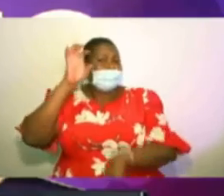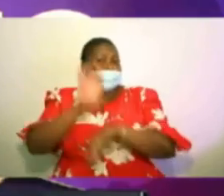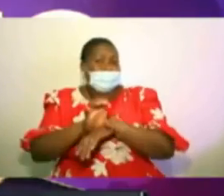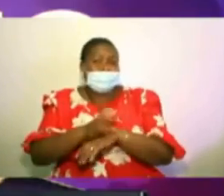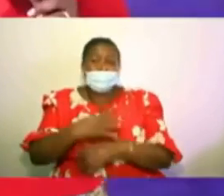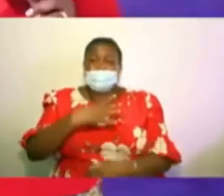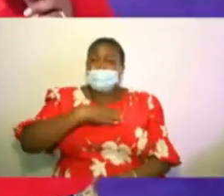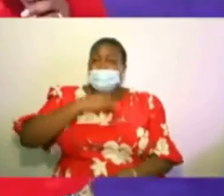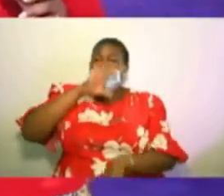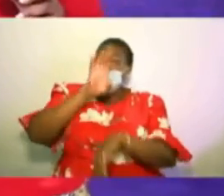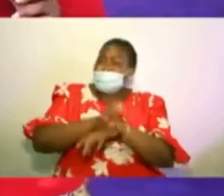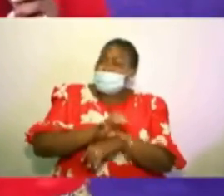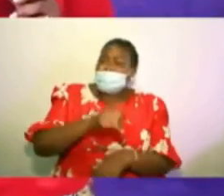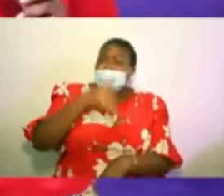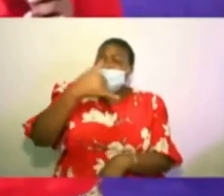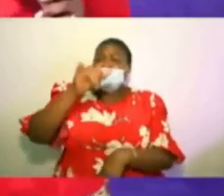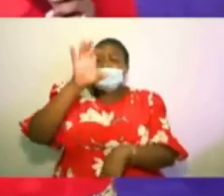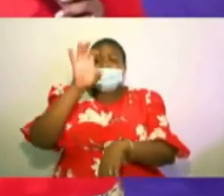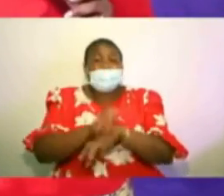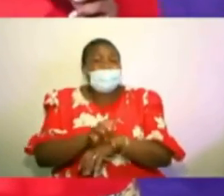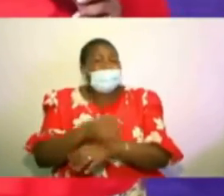church, everybody